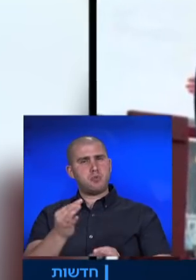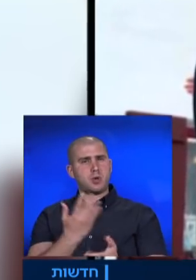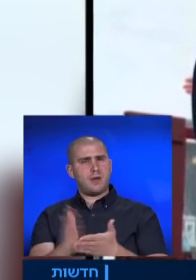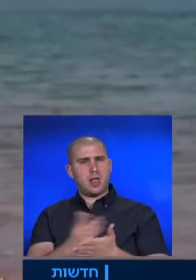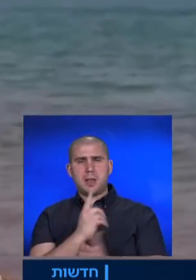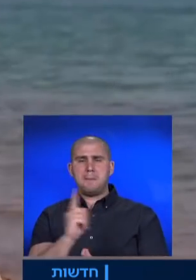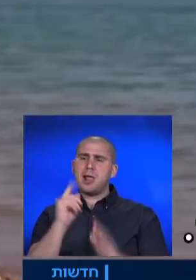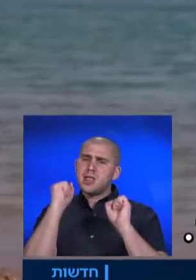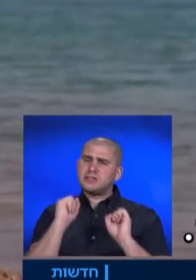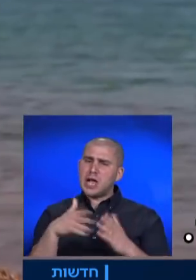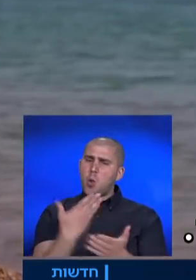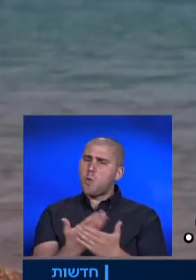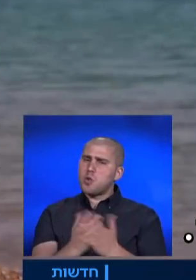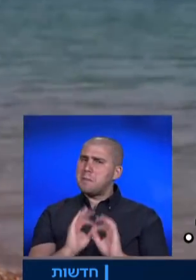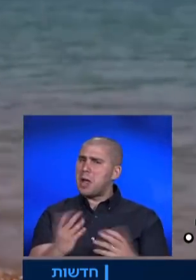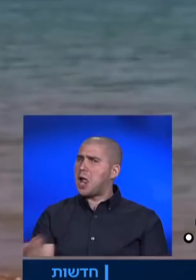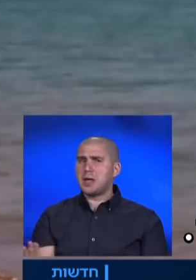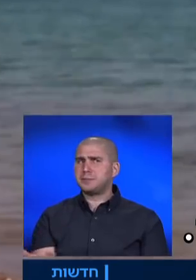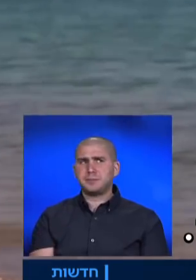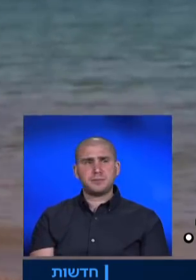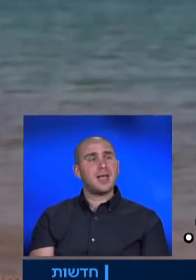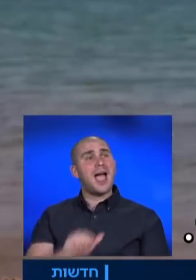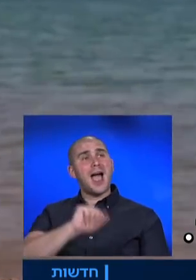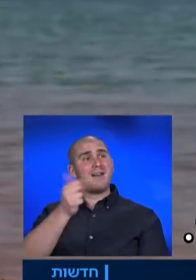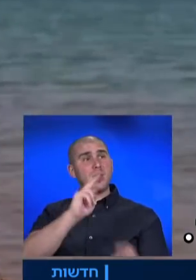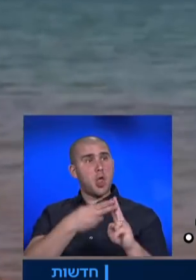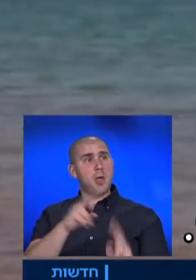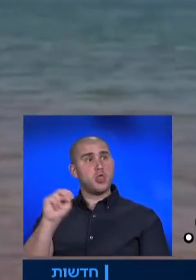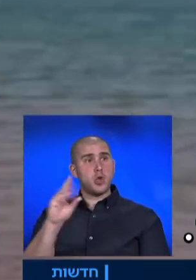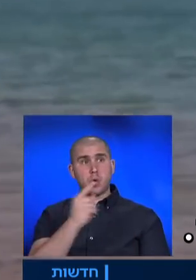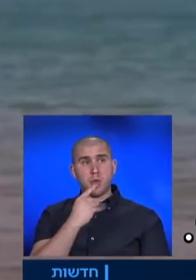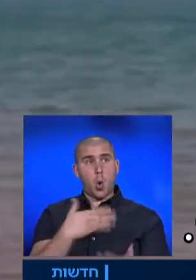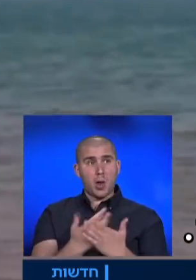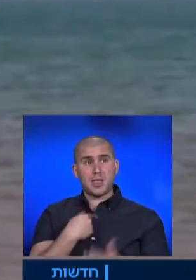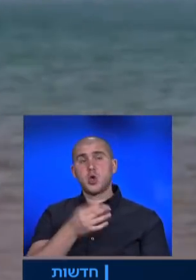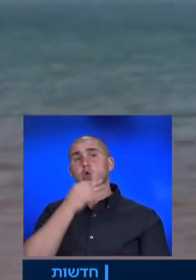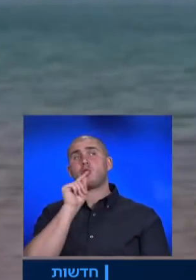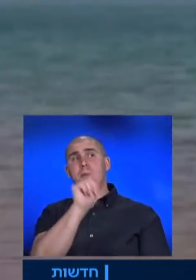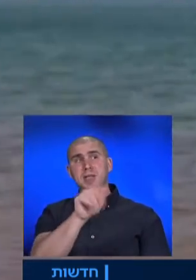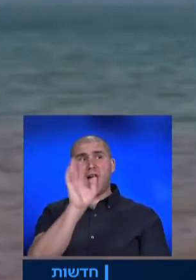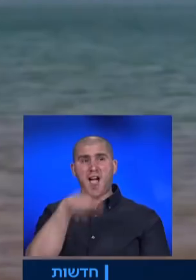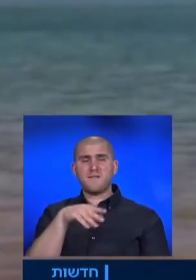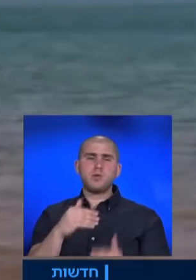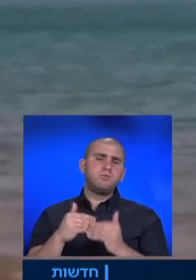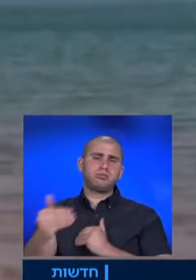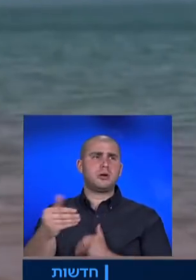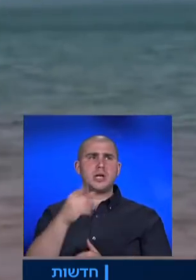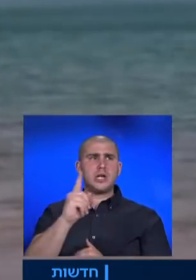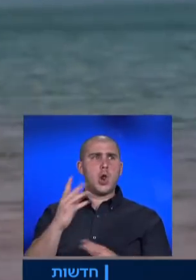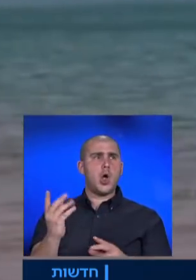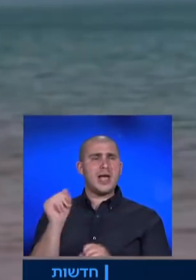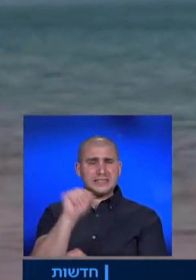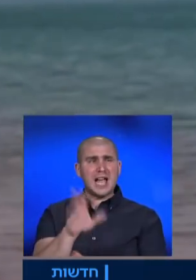שום עובדות. על אליפות העולם, נוי דריאן אומרת, הוכחתי שאני טובה יותר ממנה אפילו בפור. היא לא השיגה אותי גם בשיוט